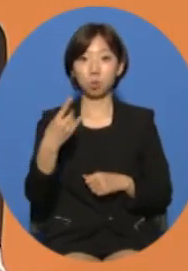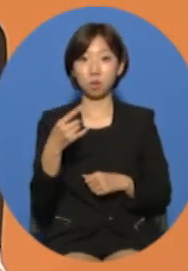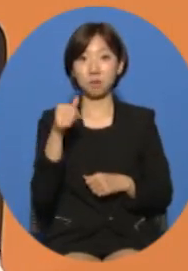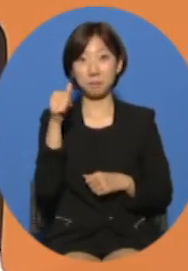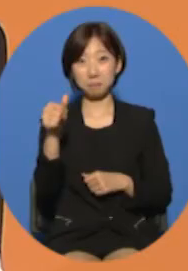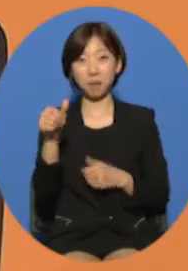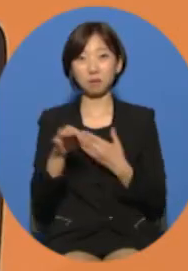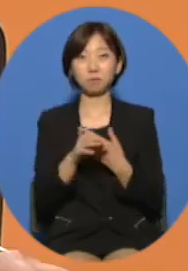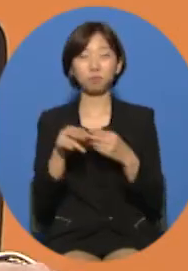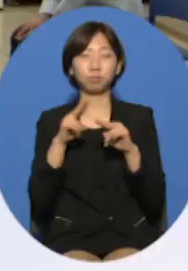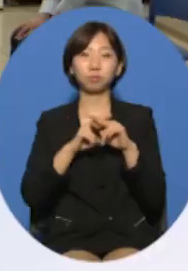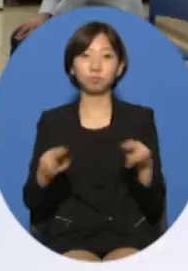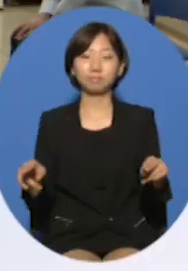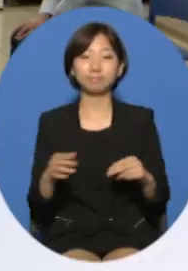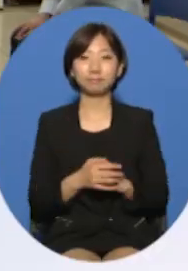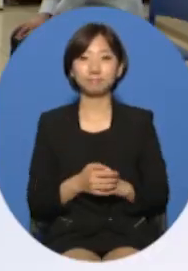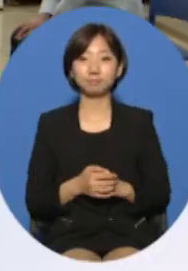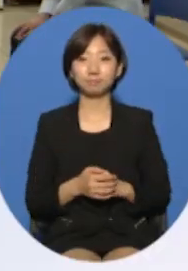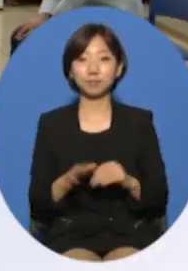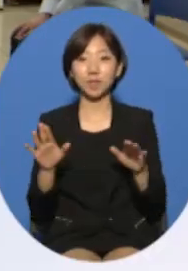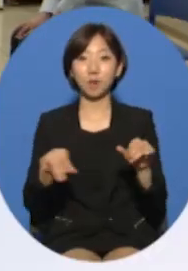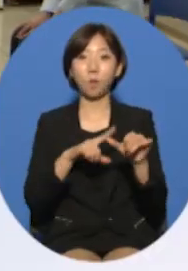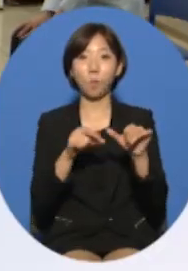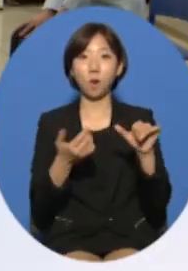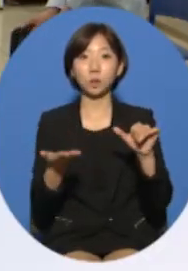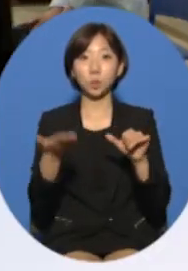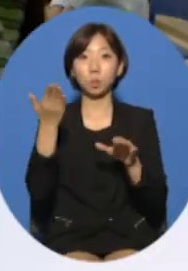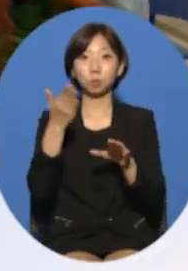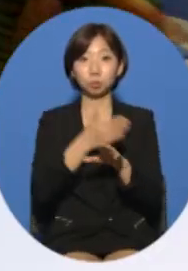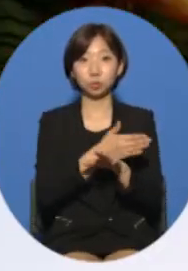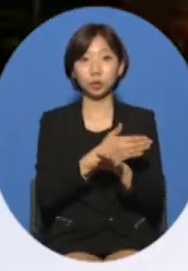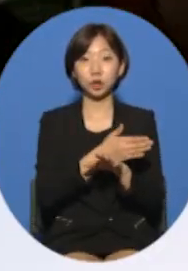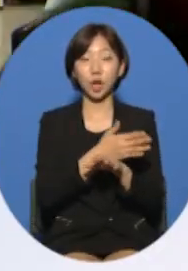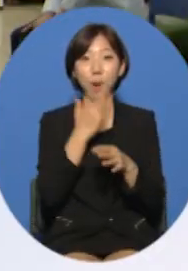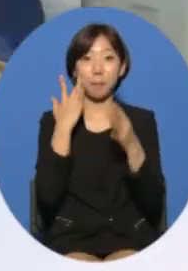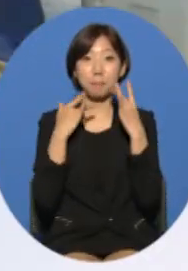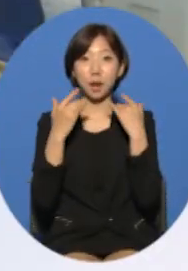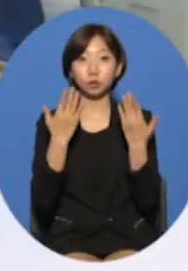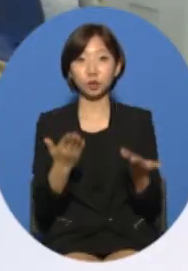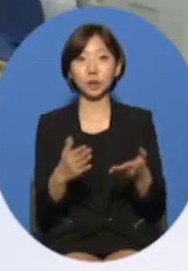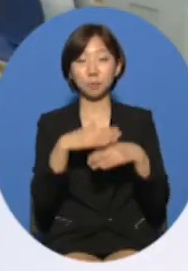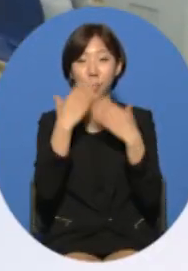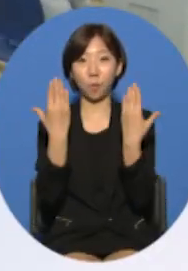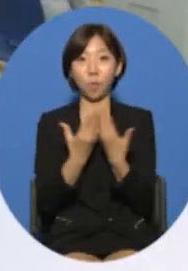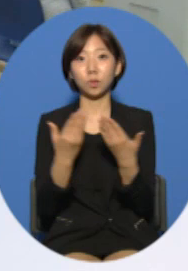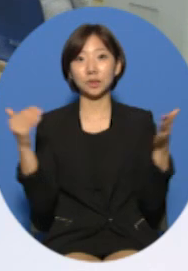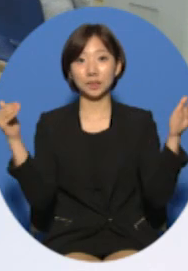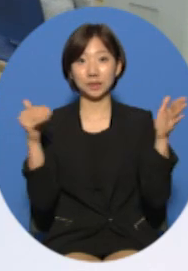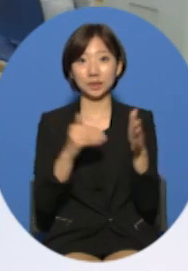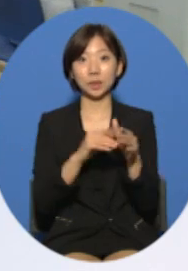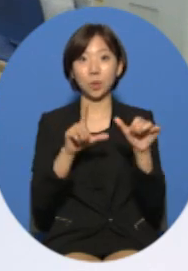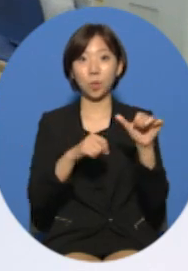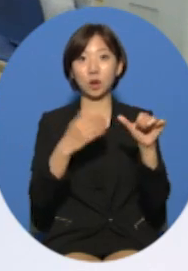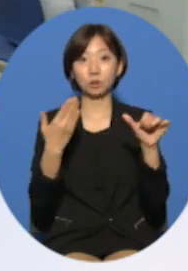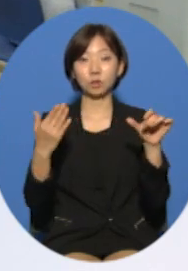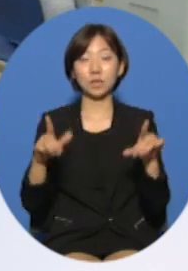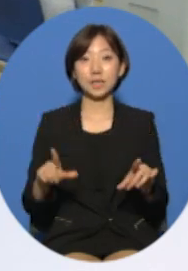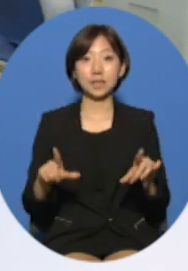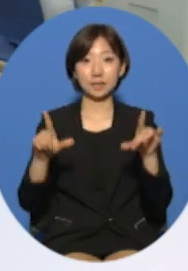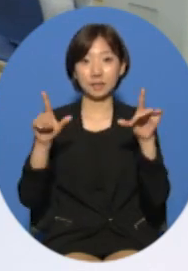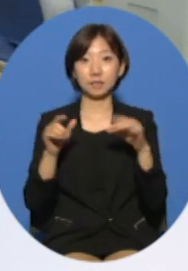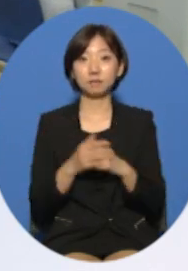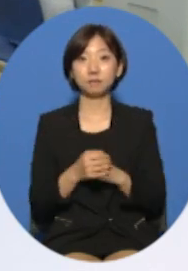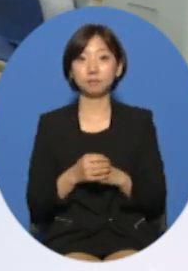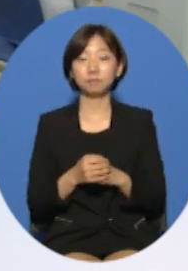처리합니다. 예. 그렇죠. 네, 5월 초부터 시작된 징검다리 휴일이 이제 모두 끝이 나는 5월 9일 오늘인데요. 네. 과연 투표율이